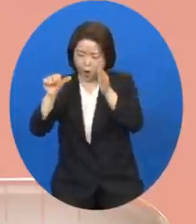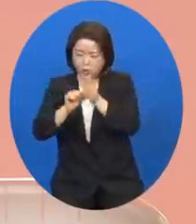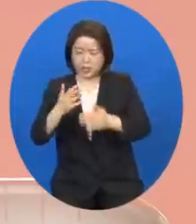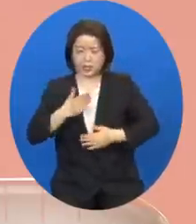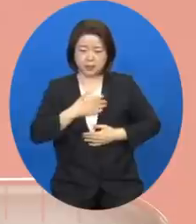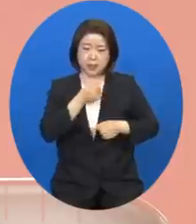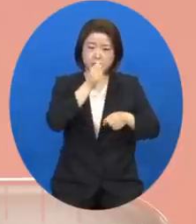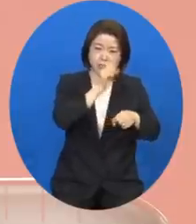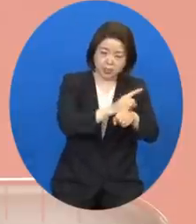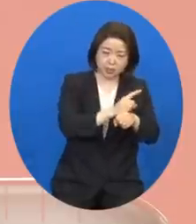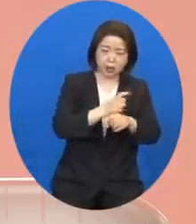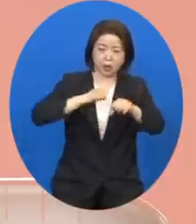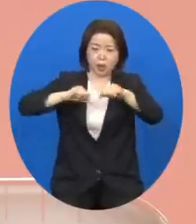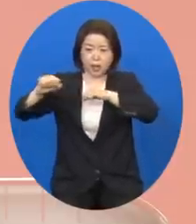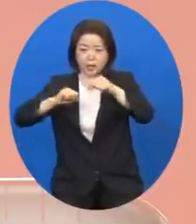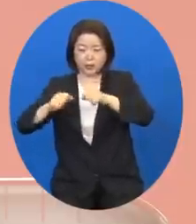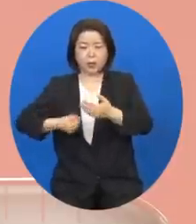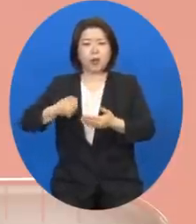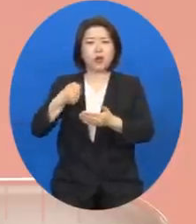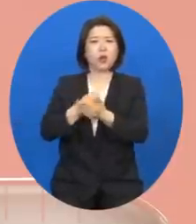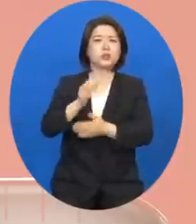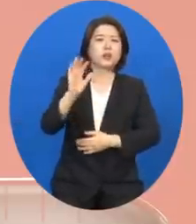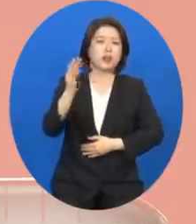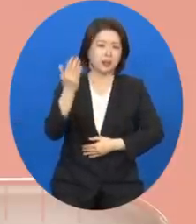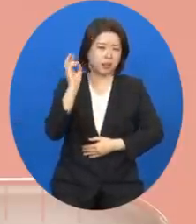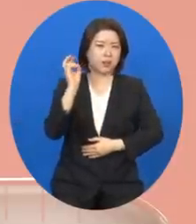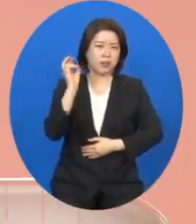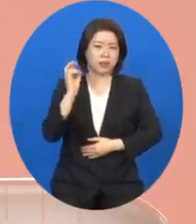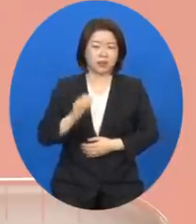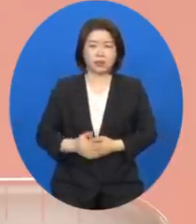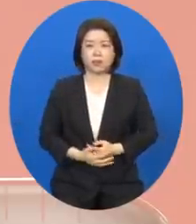성격과 행동을 결정하는 거예요.